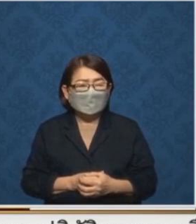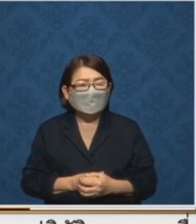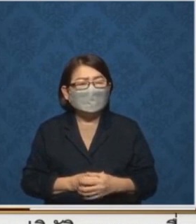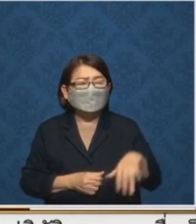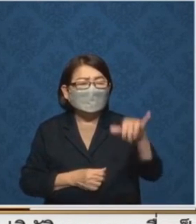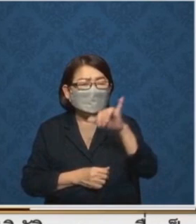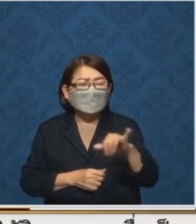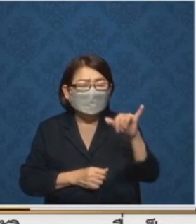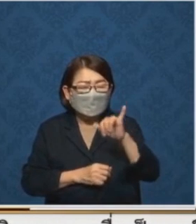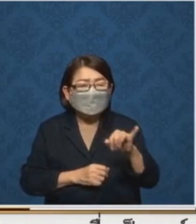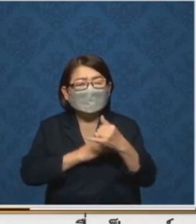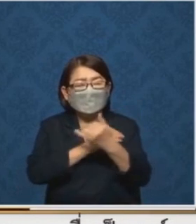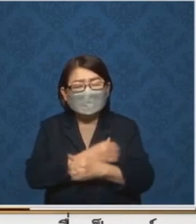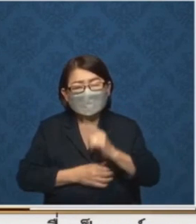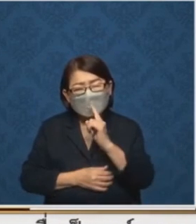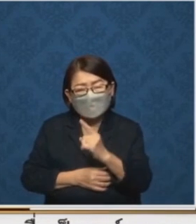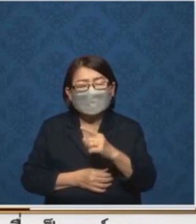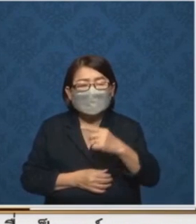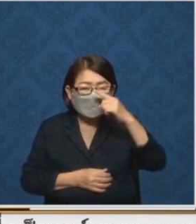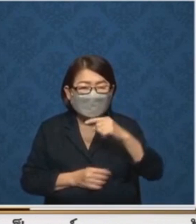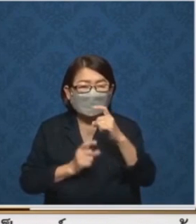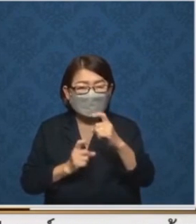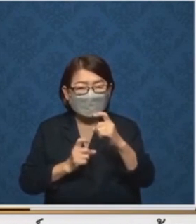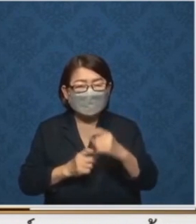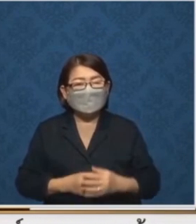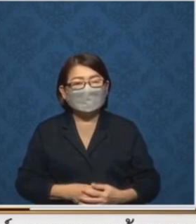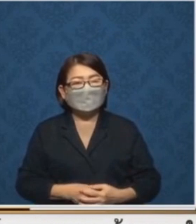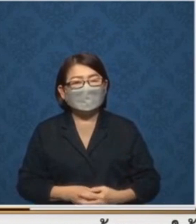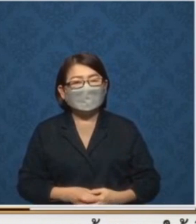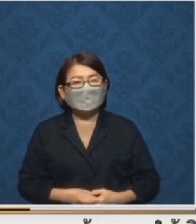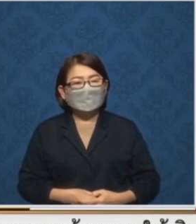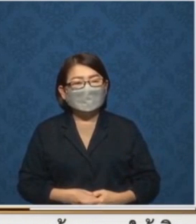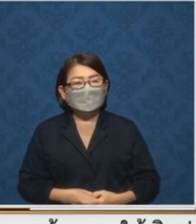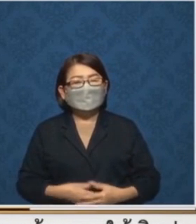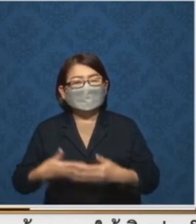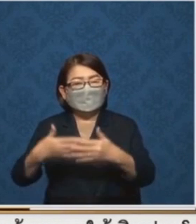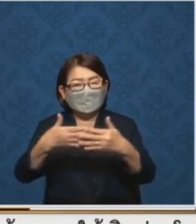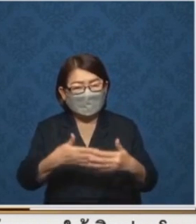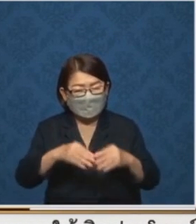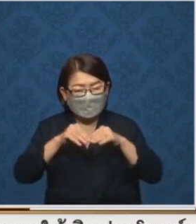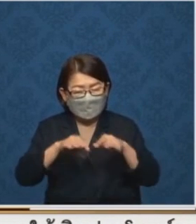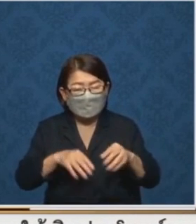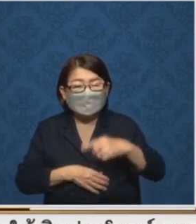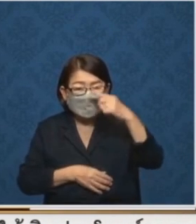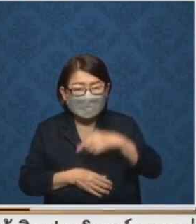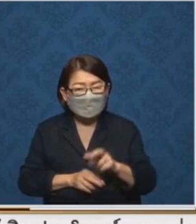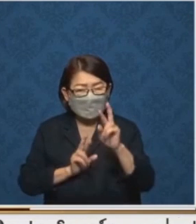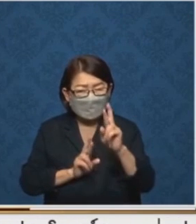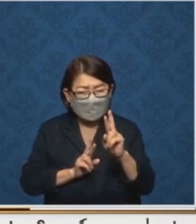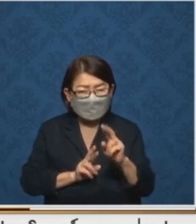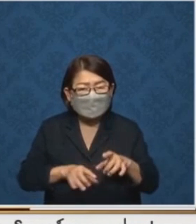กันครับผมไม่ไ้วางใจผลเอกประยุติจันโอชาครักลาบขบคุณครั จำทันครั